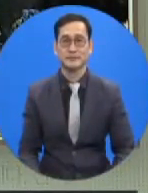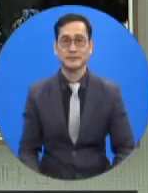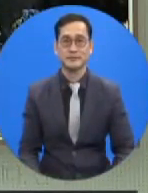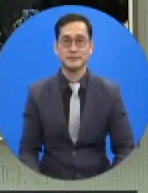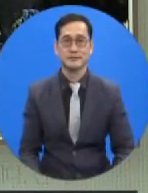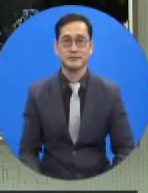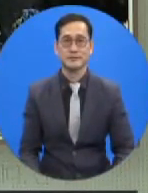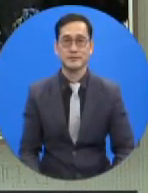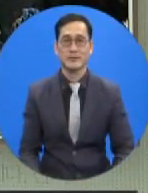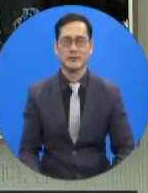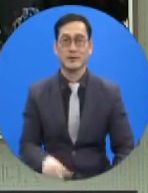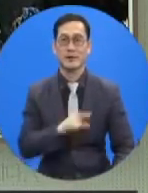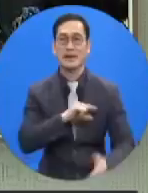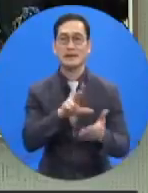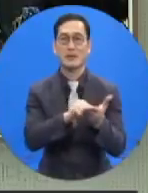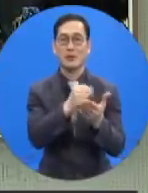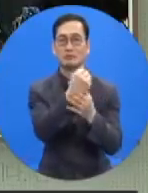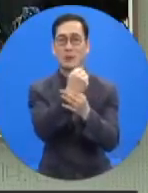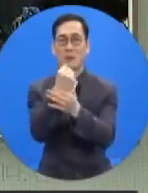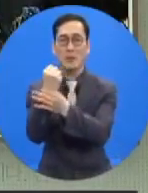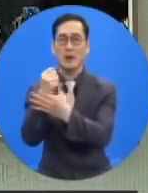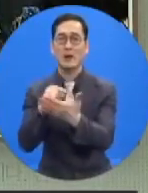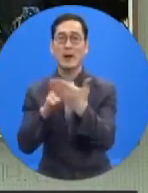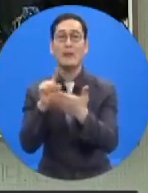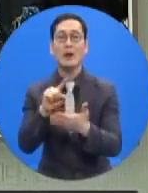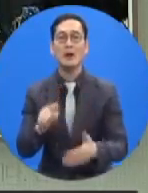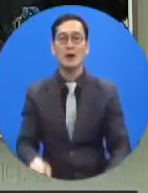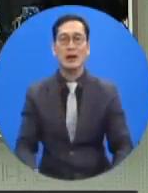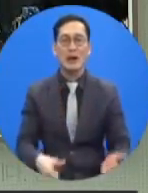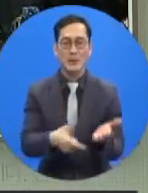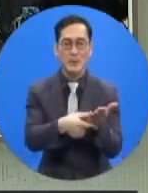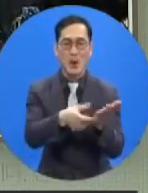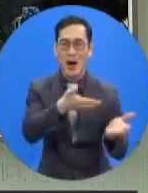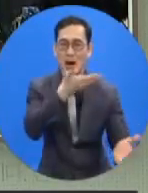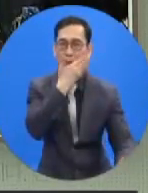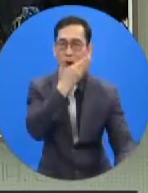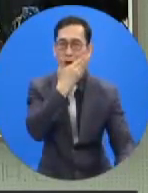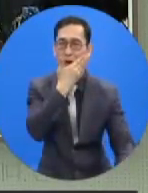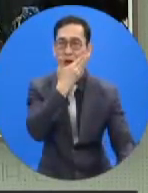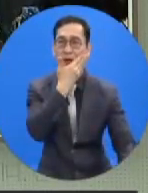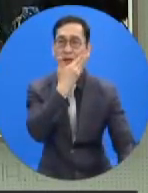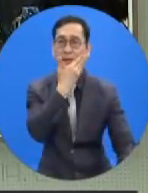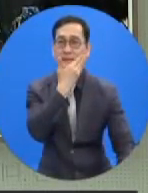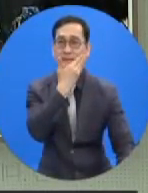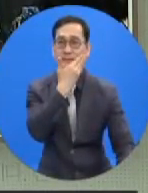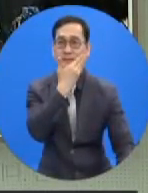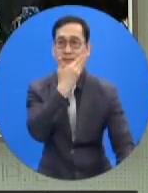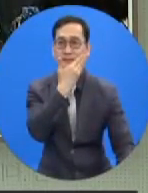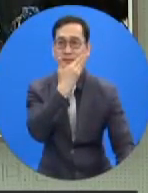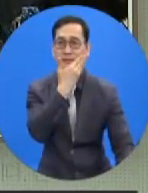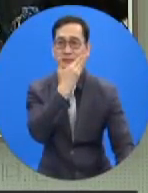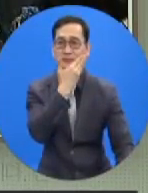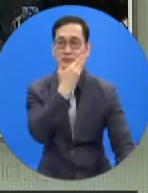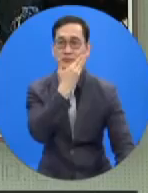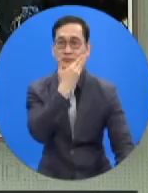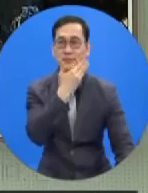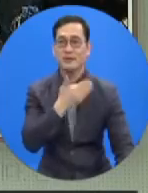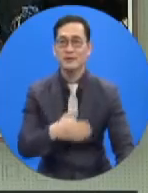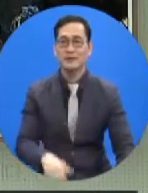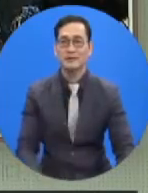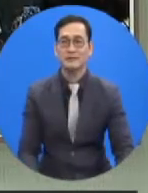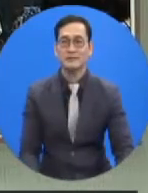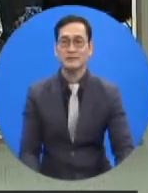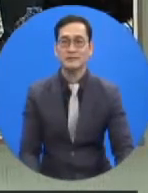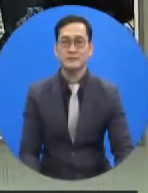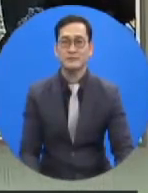한국일보 제목이 상당히 흥미로운데, 야 표가 아깝다 라고 쓴 거예요. 내 한 표가 아까운 3류 총선.